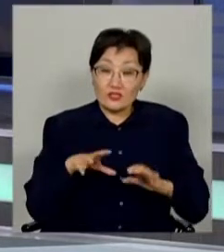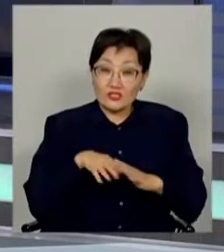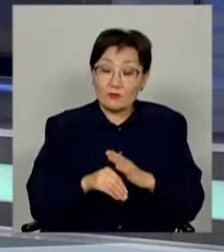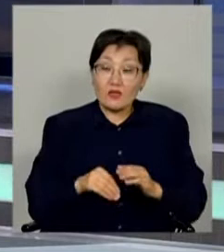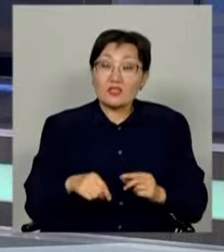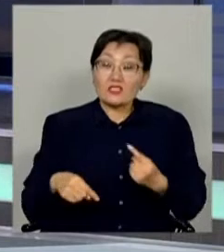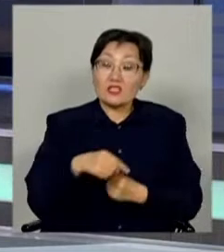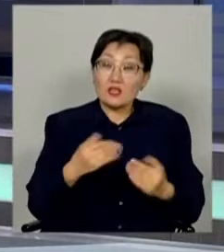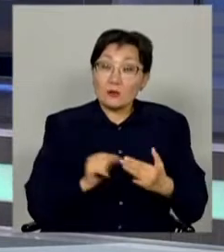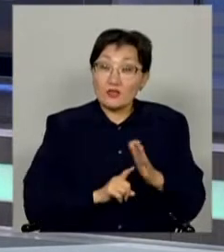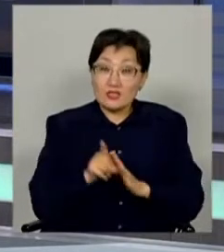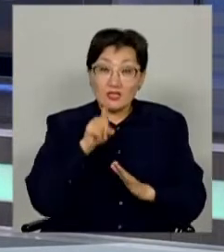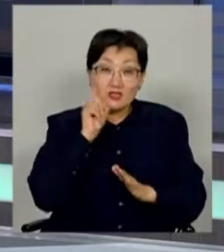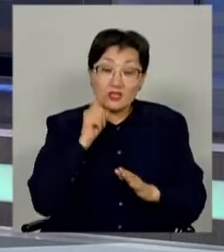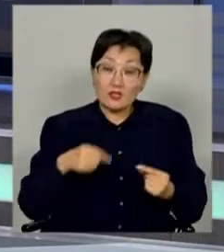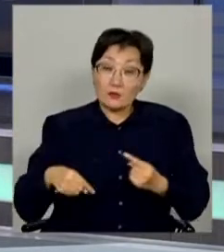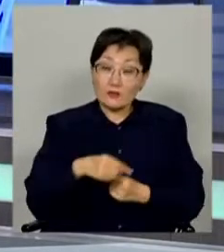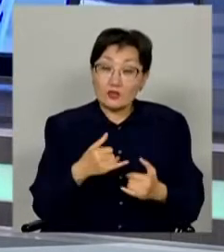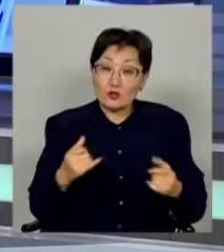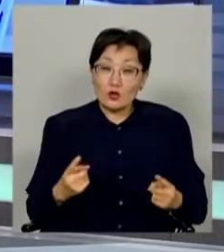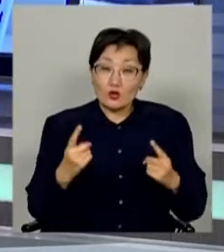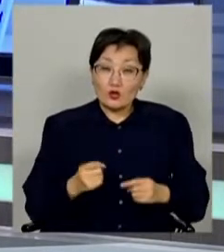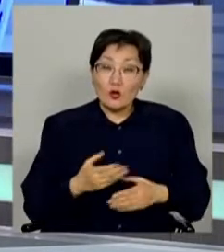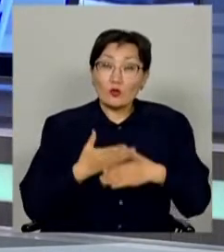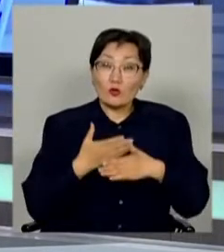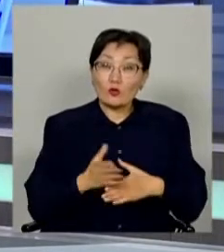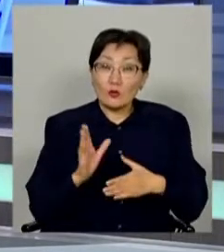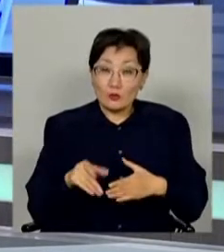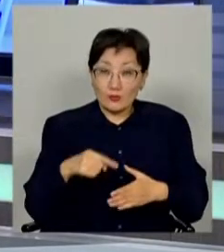кәсібін енді бастаған жас бизнесмендер үшін үлкен қолдау болмақ